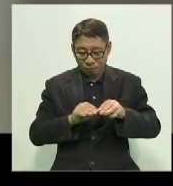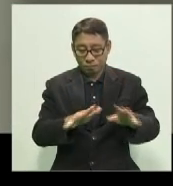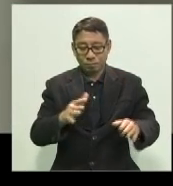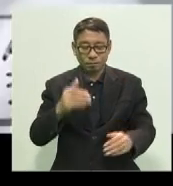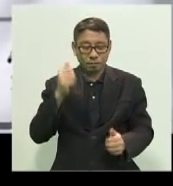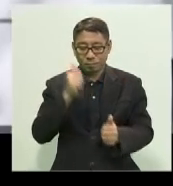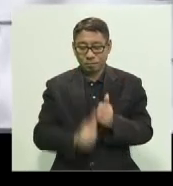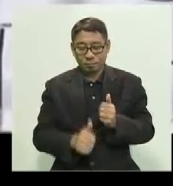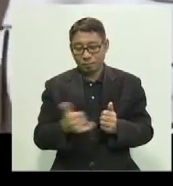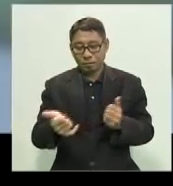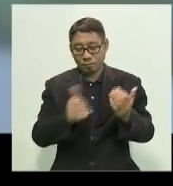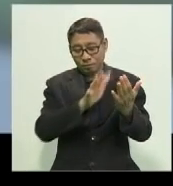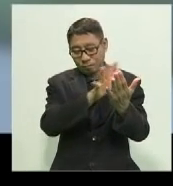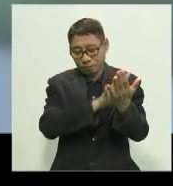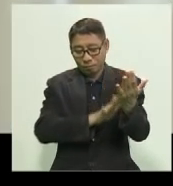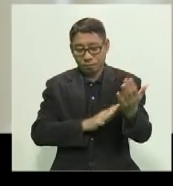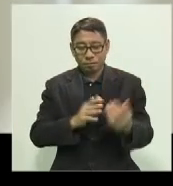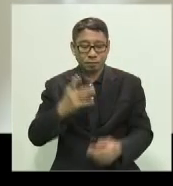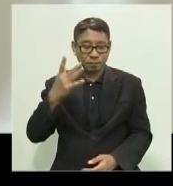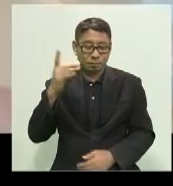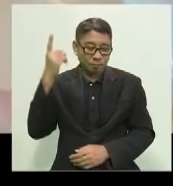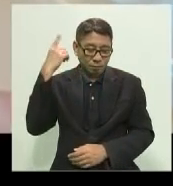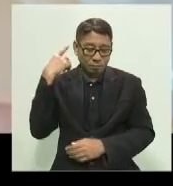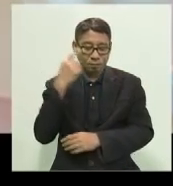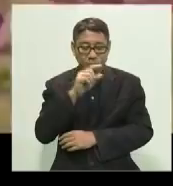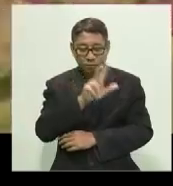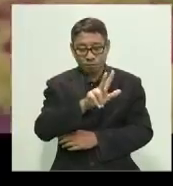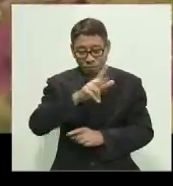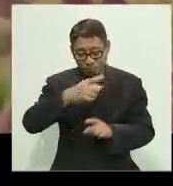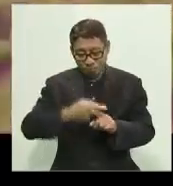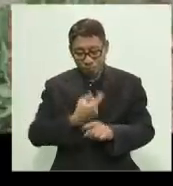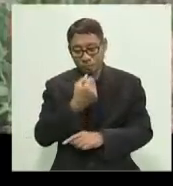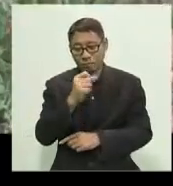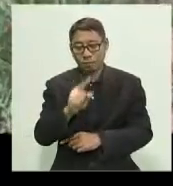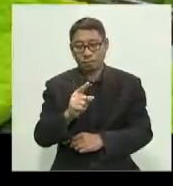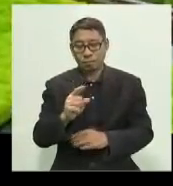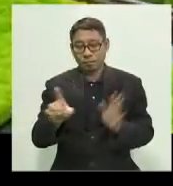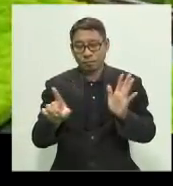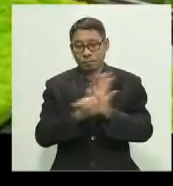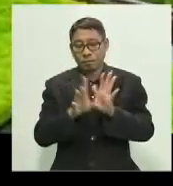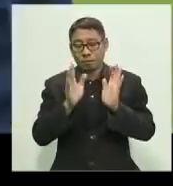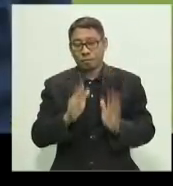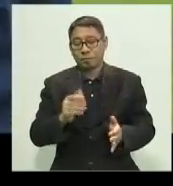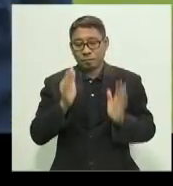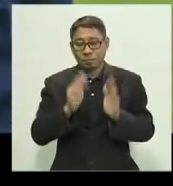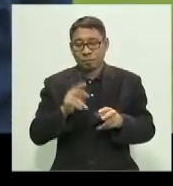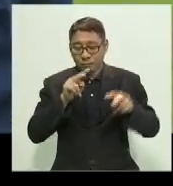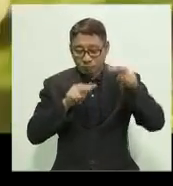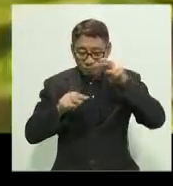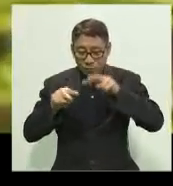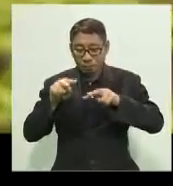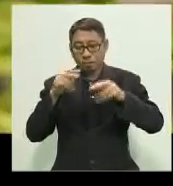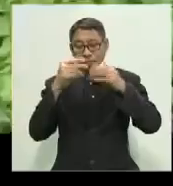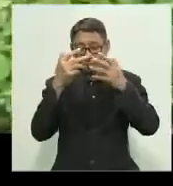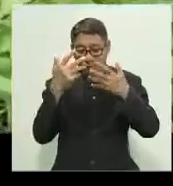านทุกช่องทางนะครับทั่วประเทศตั้งแต่เมื่อวันที่3พฤศจิกายนที่ผ่านมาล่าสุดนะครับมียอดการเข้าชมห